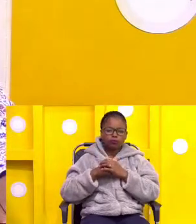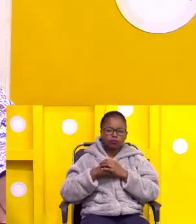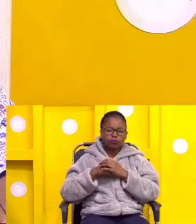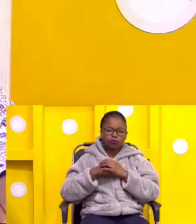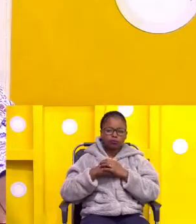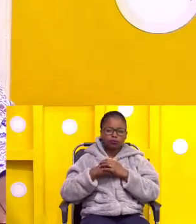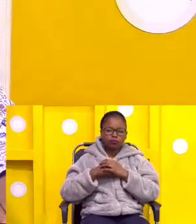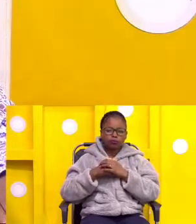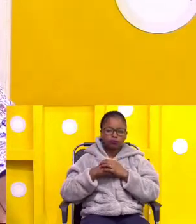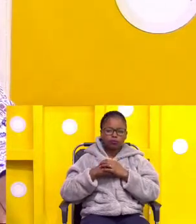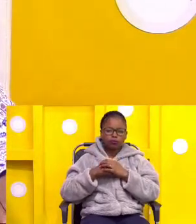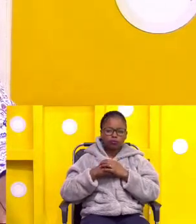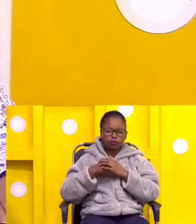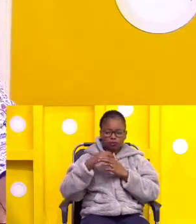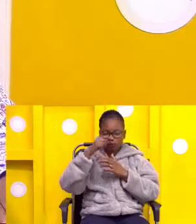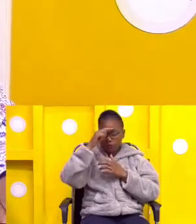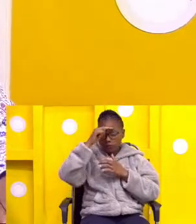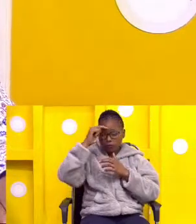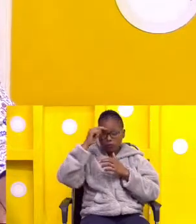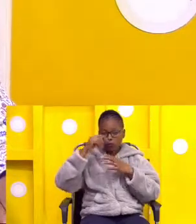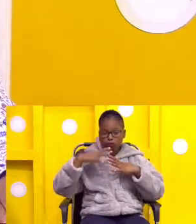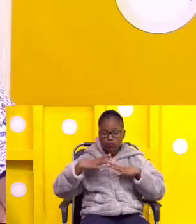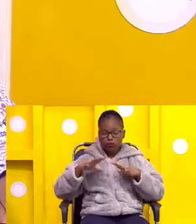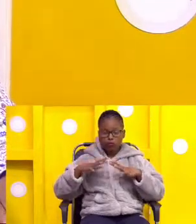tondũ andũ makoragwo makĩhoka andũ